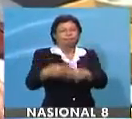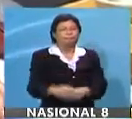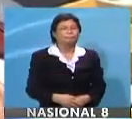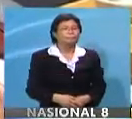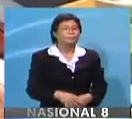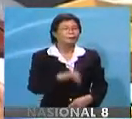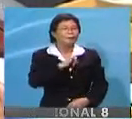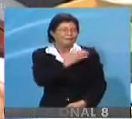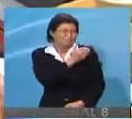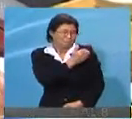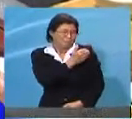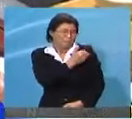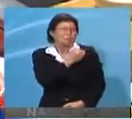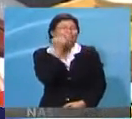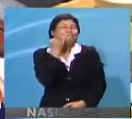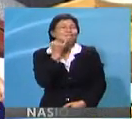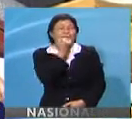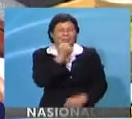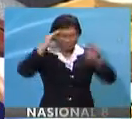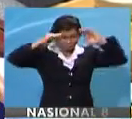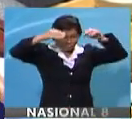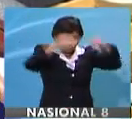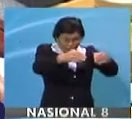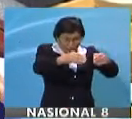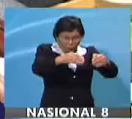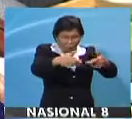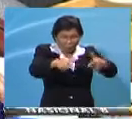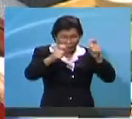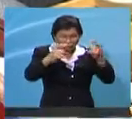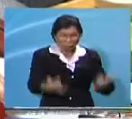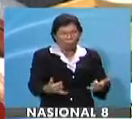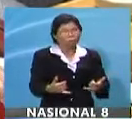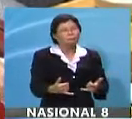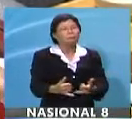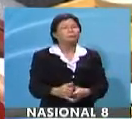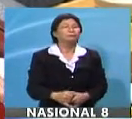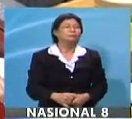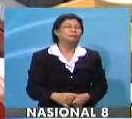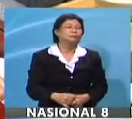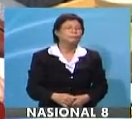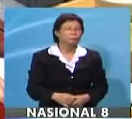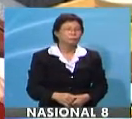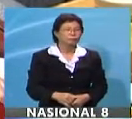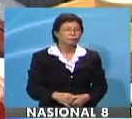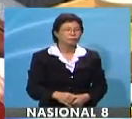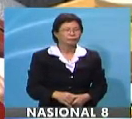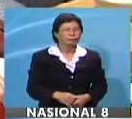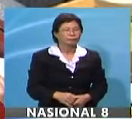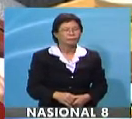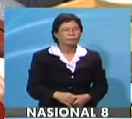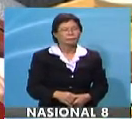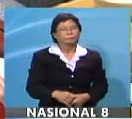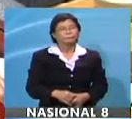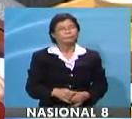I urge Israel to take concrete and immediate steps, including by reviewing existing policies